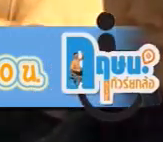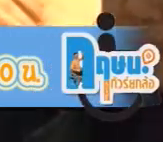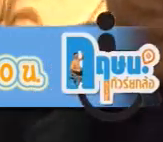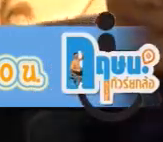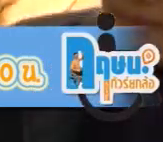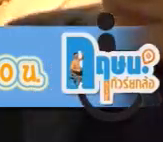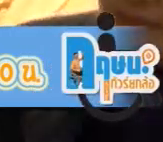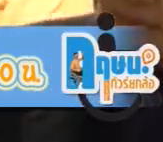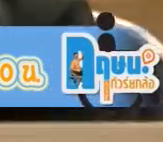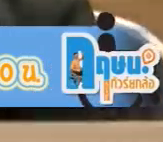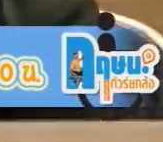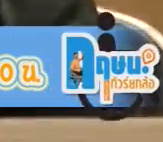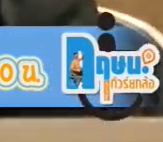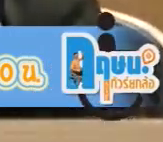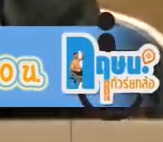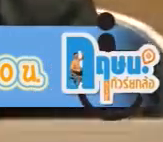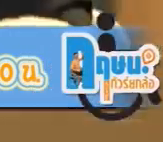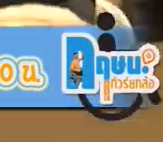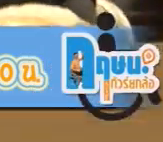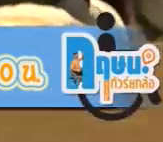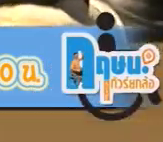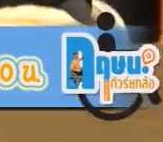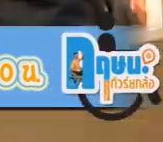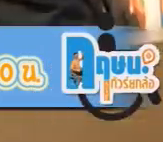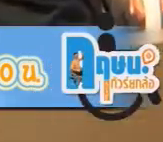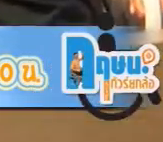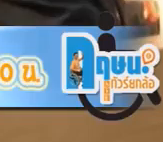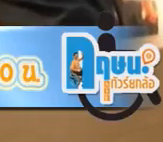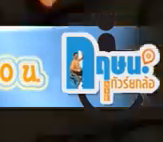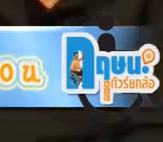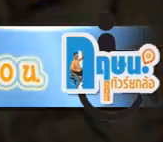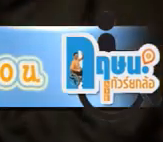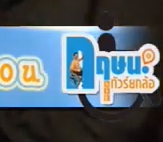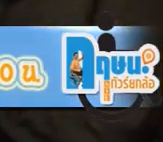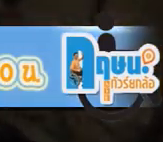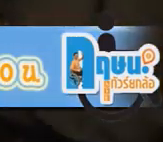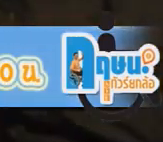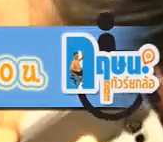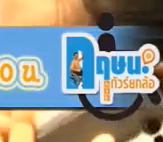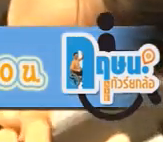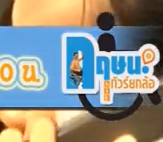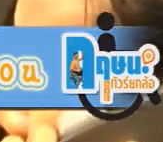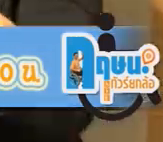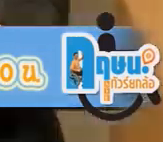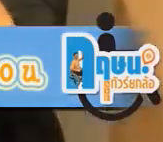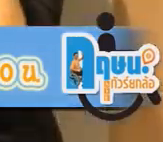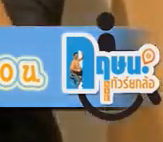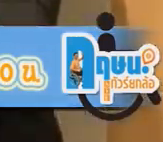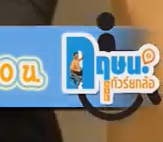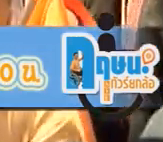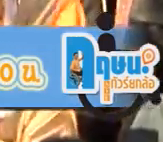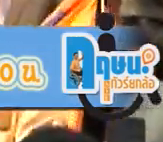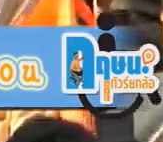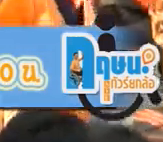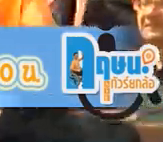930 น. ถึ 10 น.กับกิษณะทั่วยกรอทรงเสริมอารยศาปัิทั่วไยเก้าใในเวทีโลก